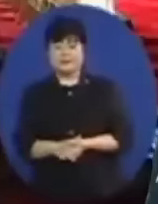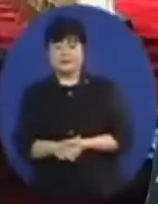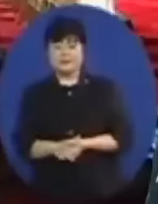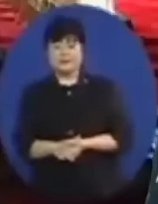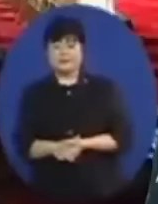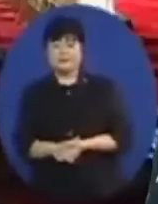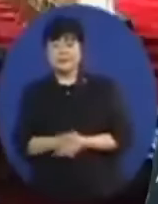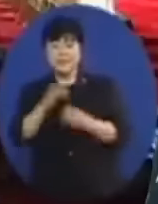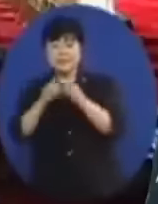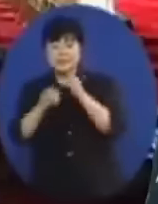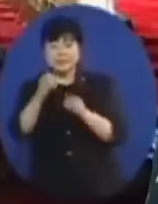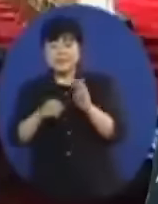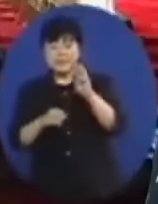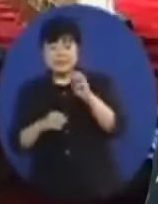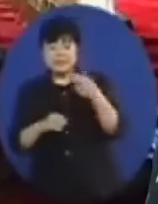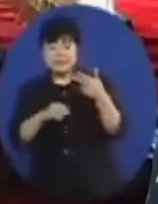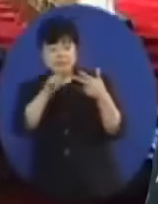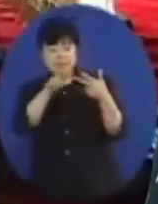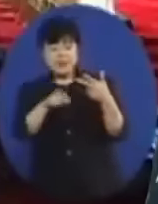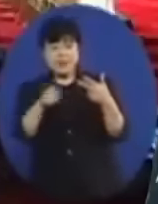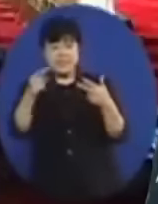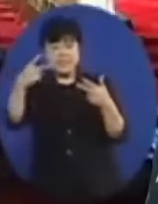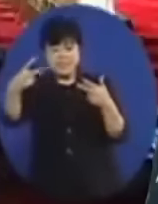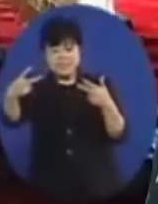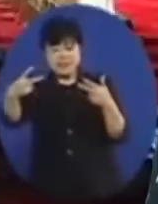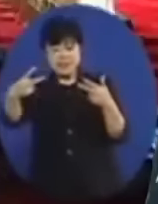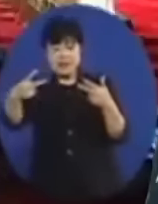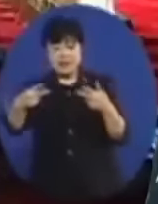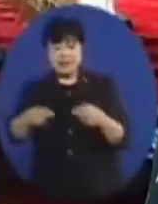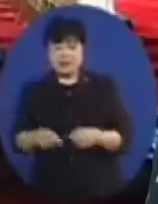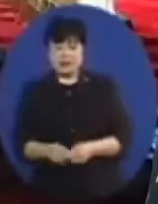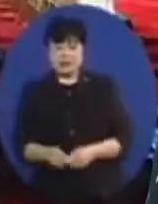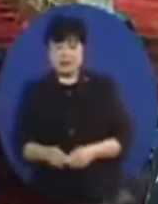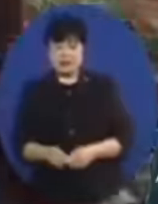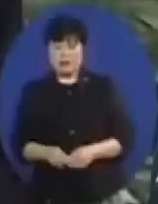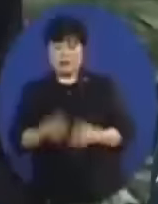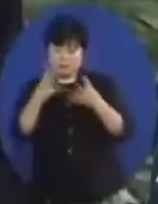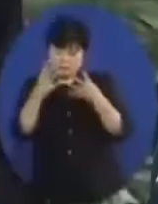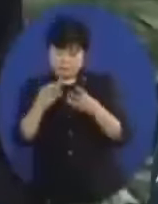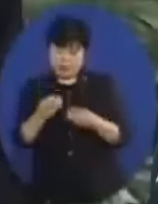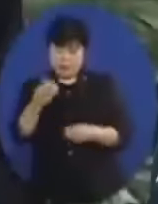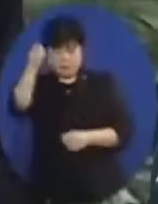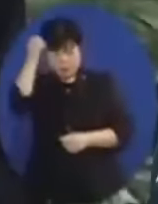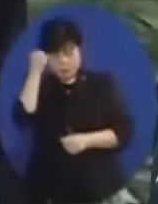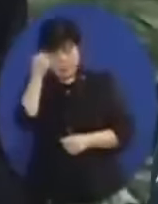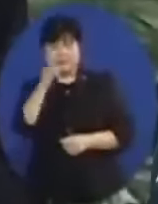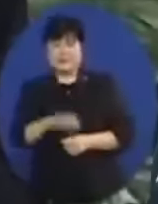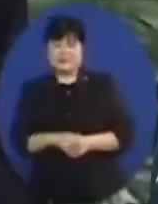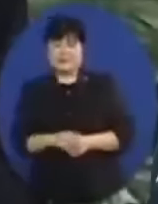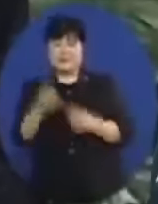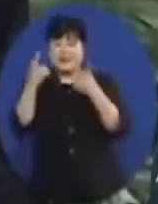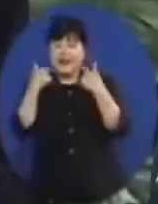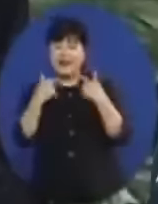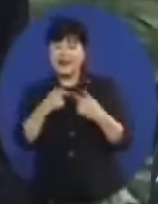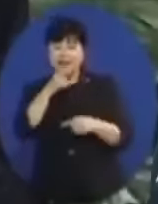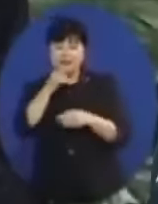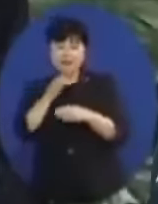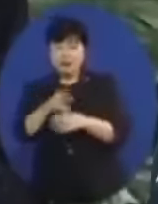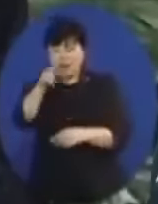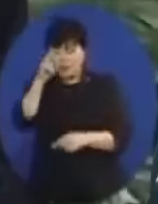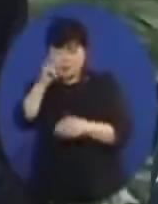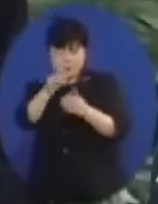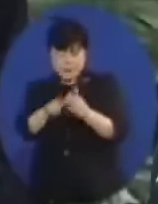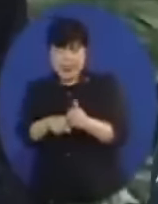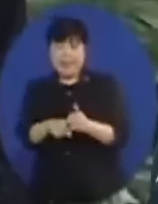저는 이 시편 37편 1절로 2절을 굉장히 많이 외웠습니다. 언제나 북한이 미울